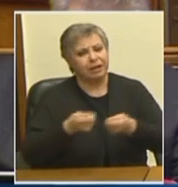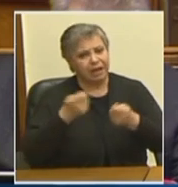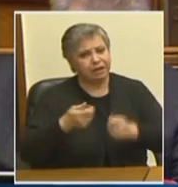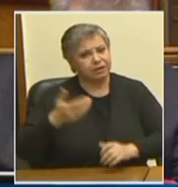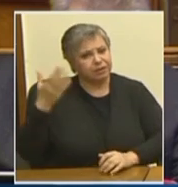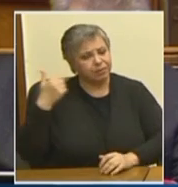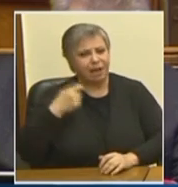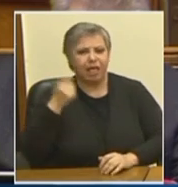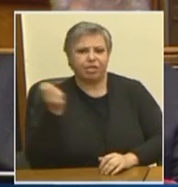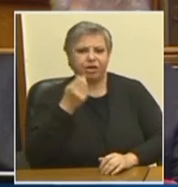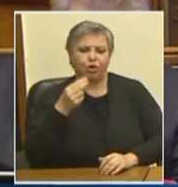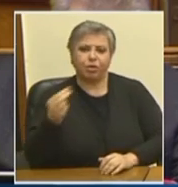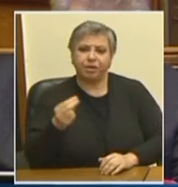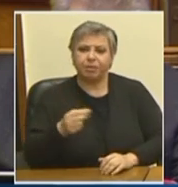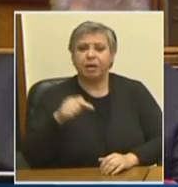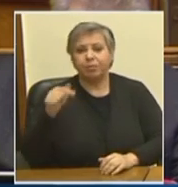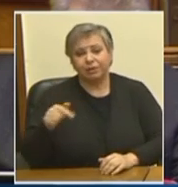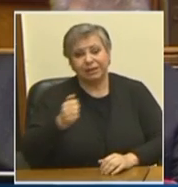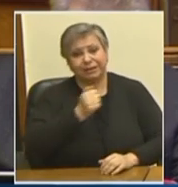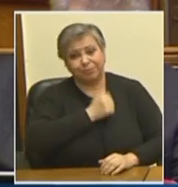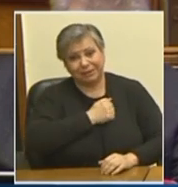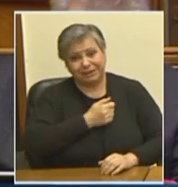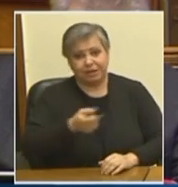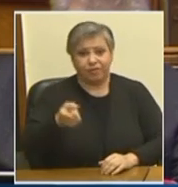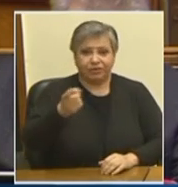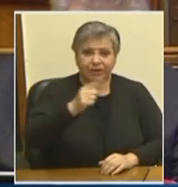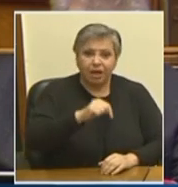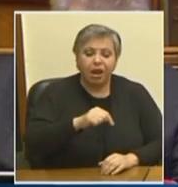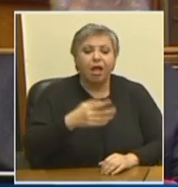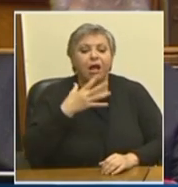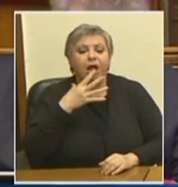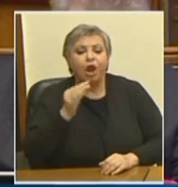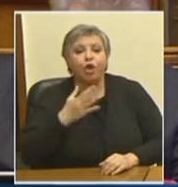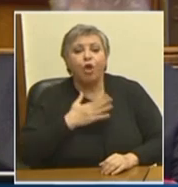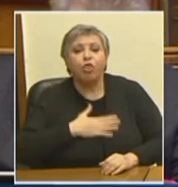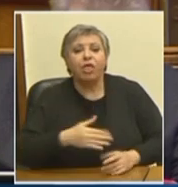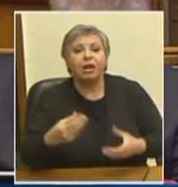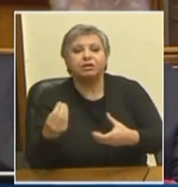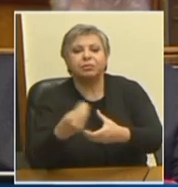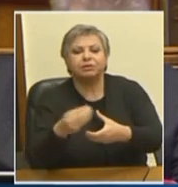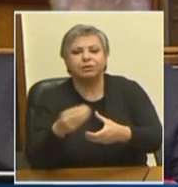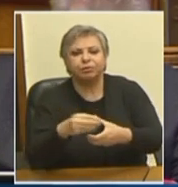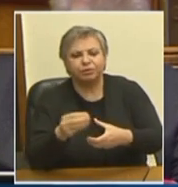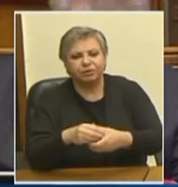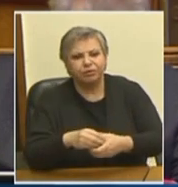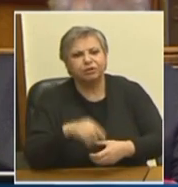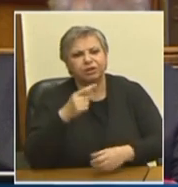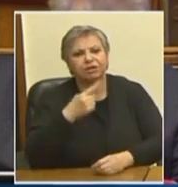άλλη ενδεχομένως να έχετε κατά βάθος μέσα σας, και προκειμένου να ψαρέψετε στα θολά νερά της ακροδεξιάς, αλλάξατε την άποψή